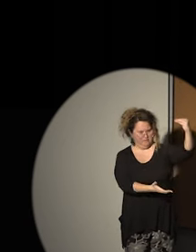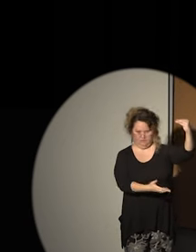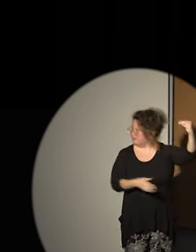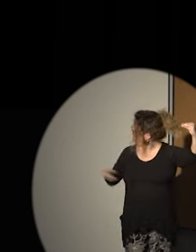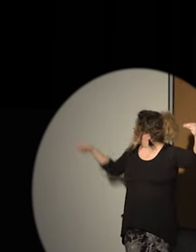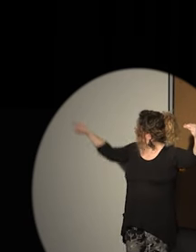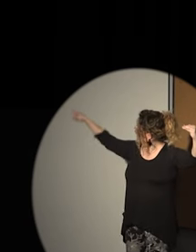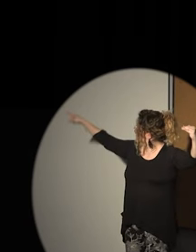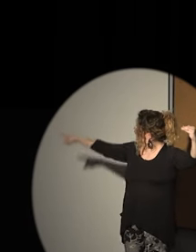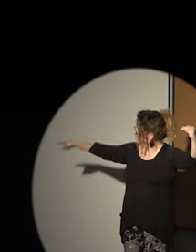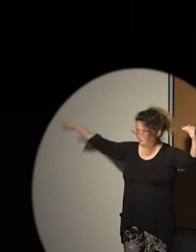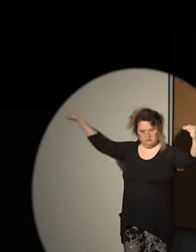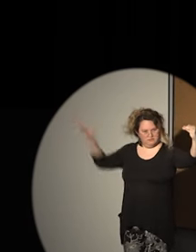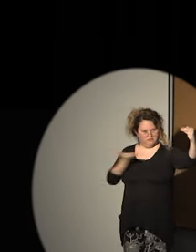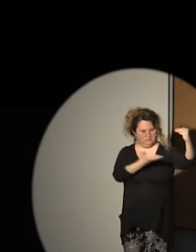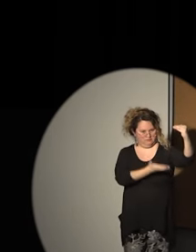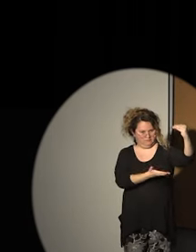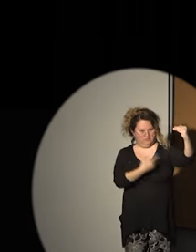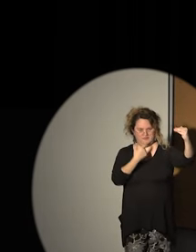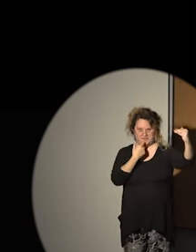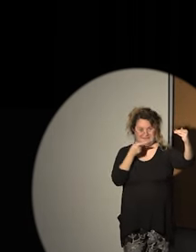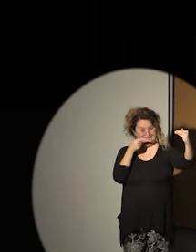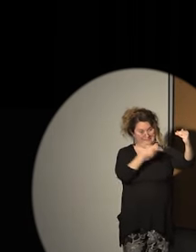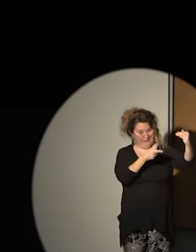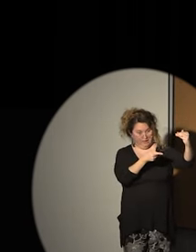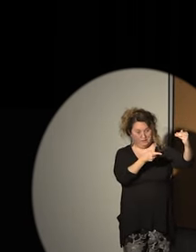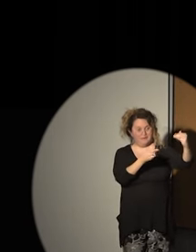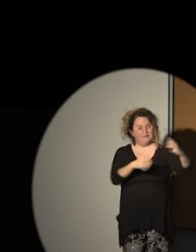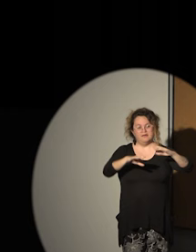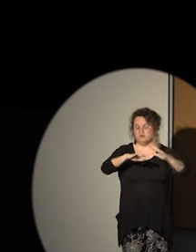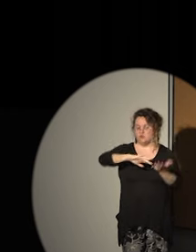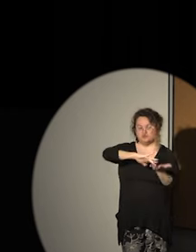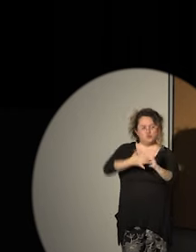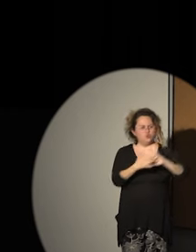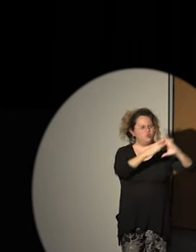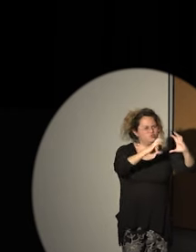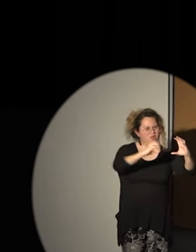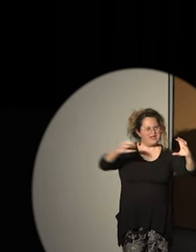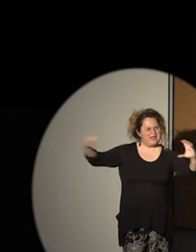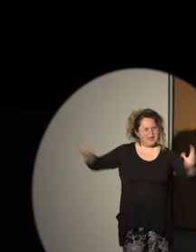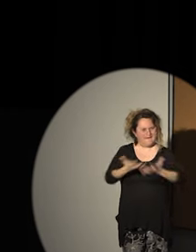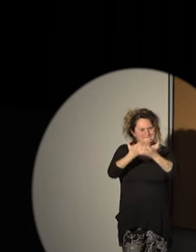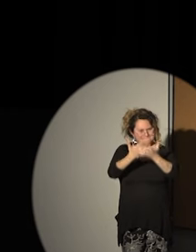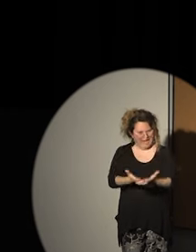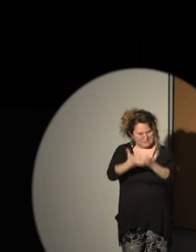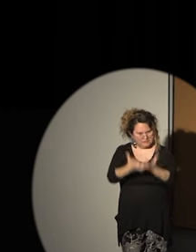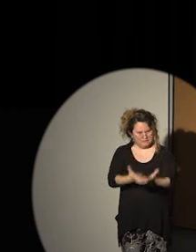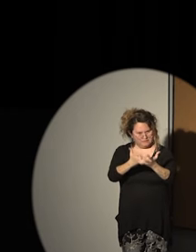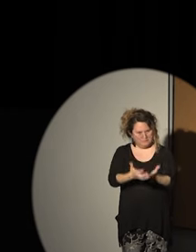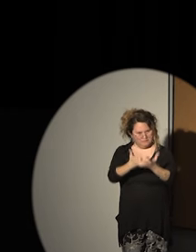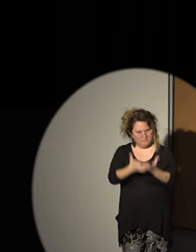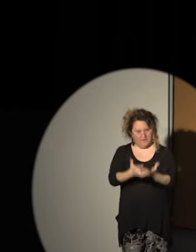tout seul, représente 99% de la masse de tout le système solaire, toute entité